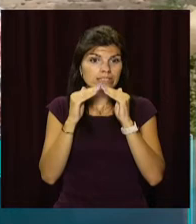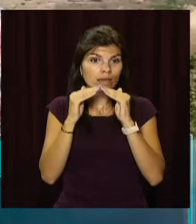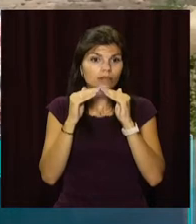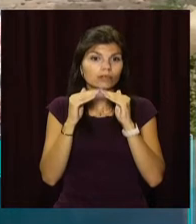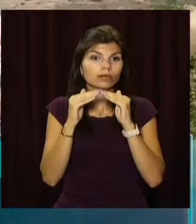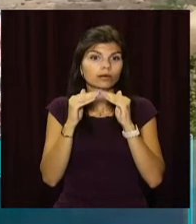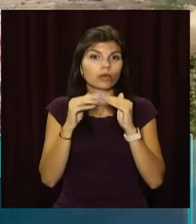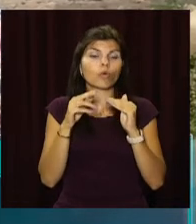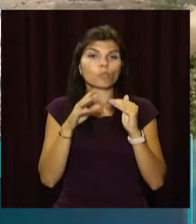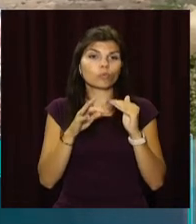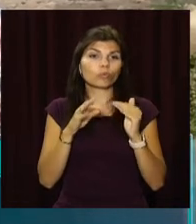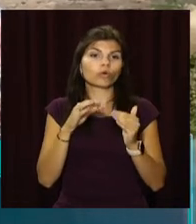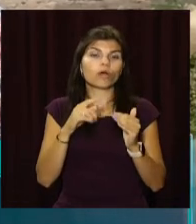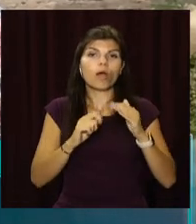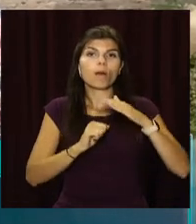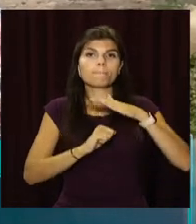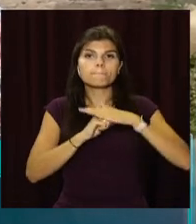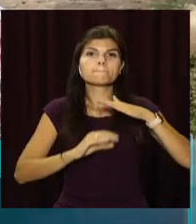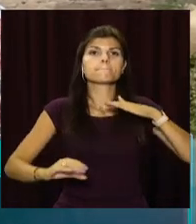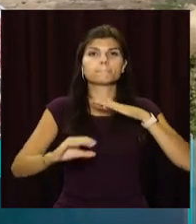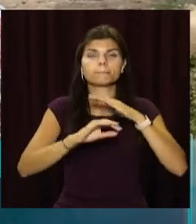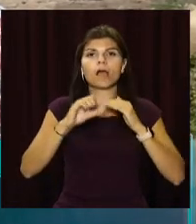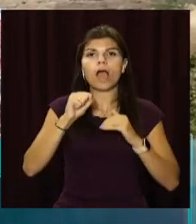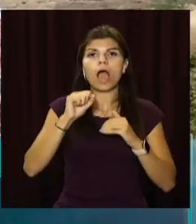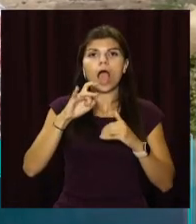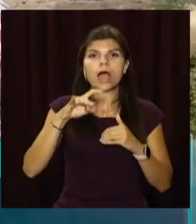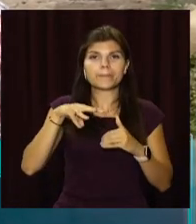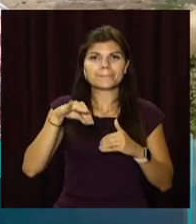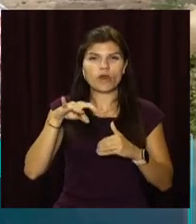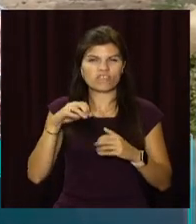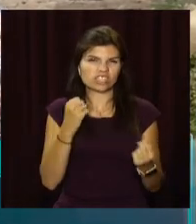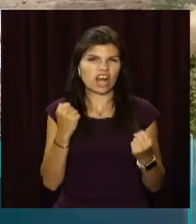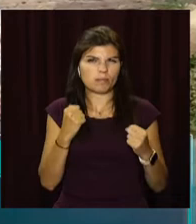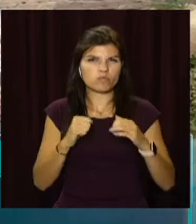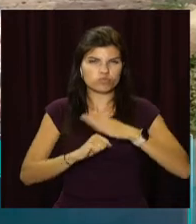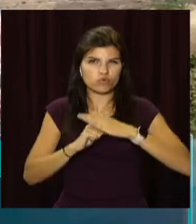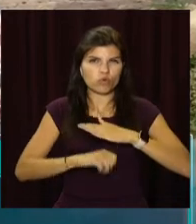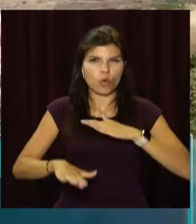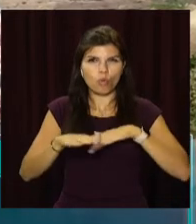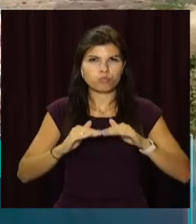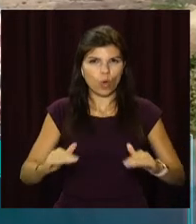по устройству бетонних полов, армированных бетонных полов. Ведутся роботи по